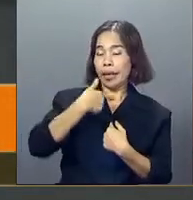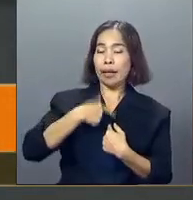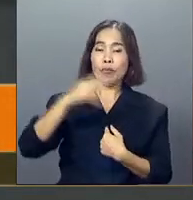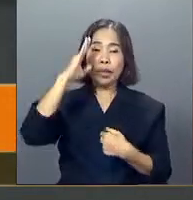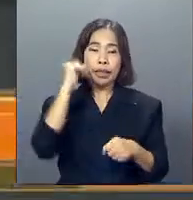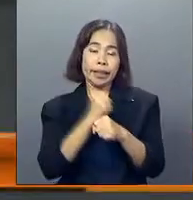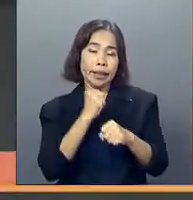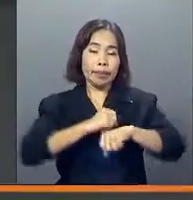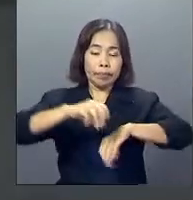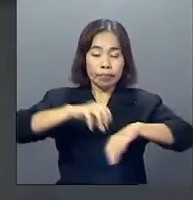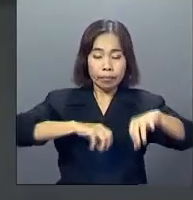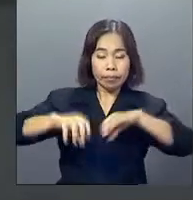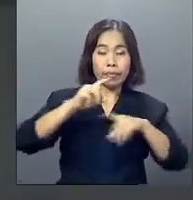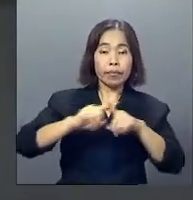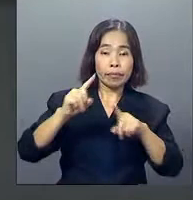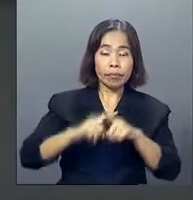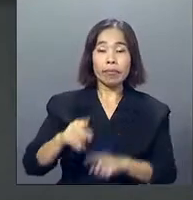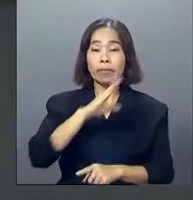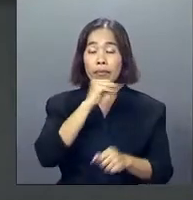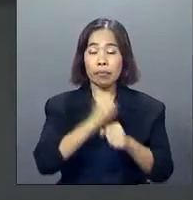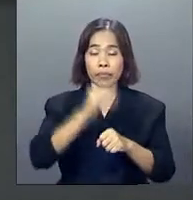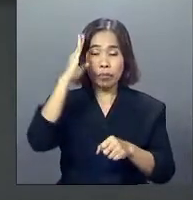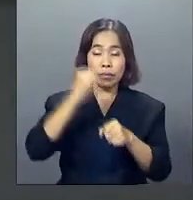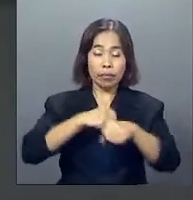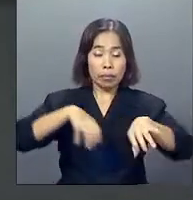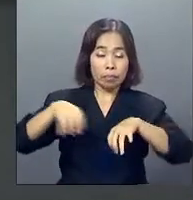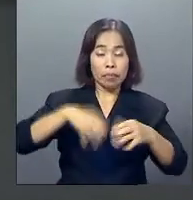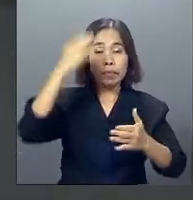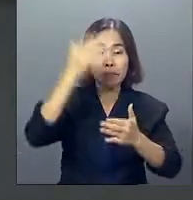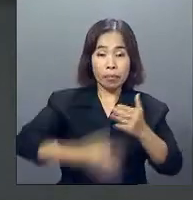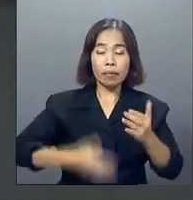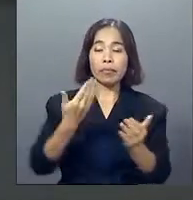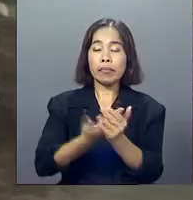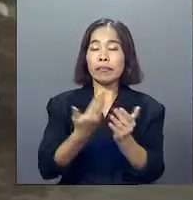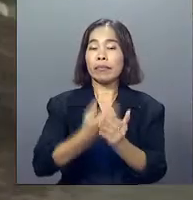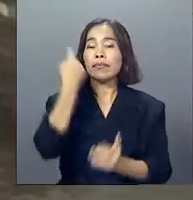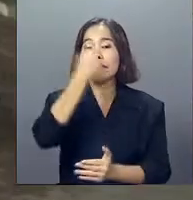ำถามว่าถ้าบริษัททำแล้วไม่ผ่านเนี่ยจะมีใครจ้าง